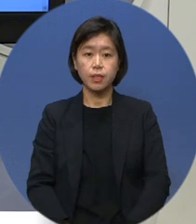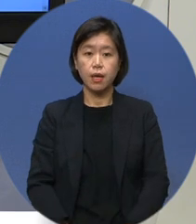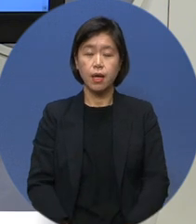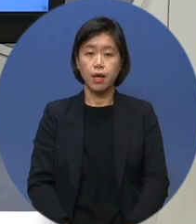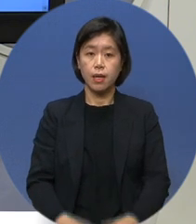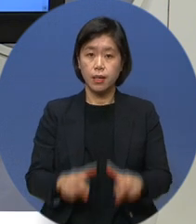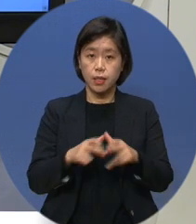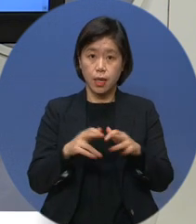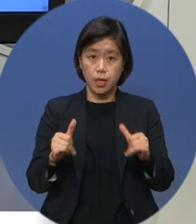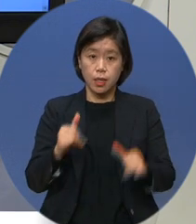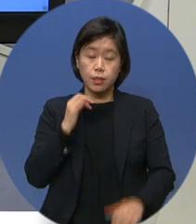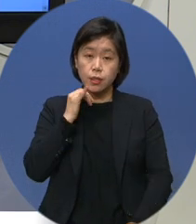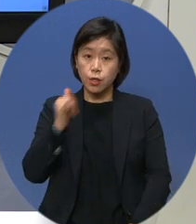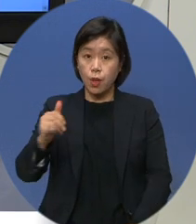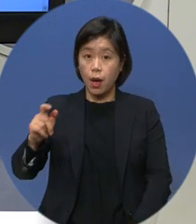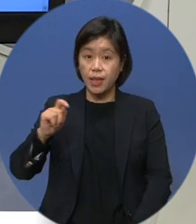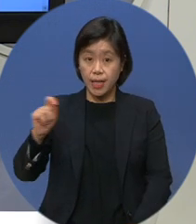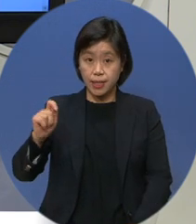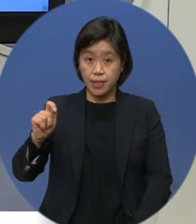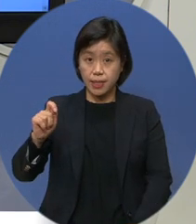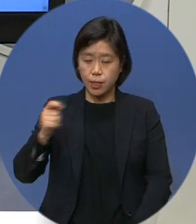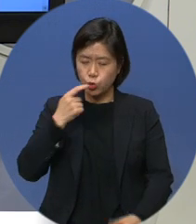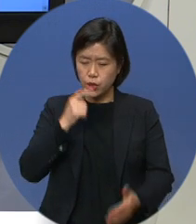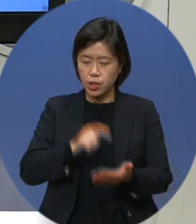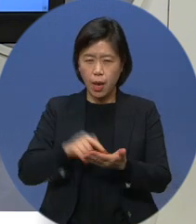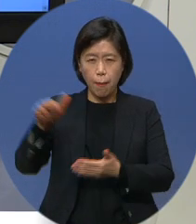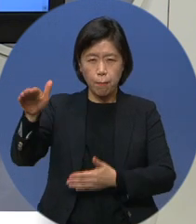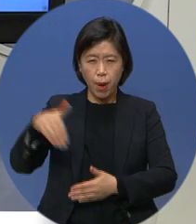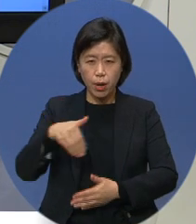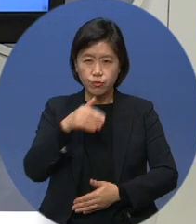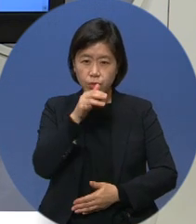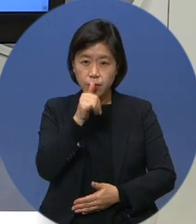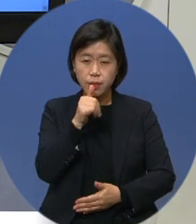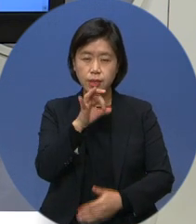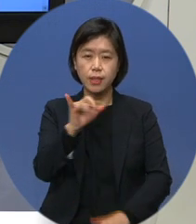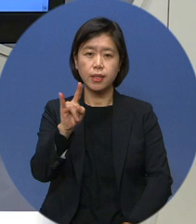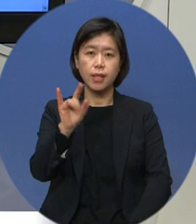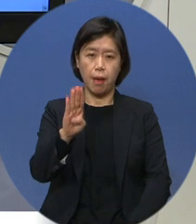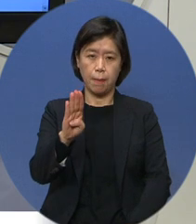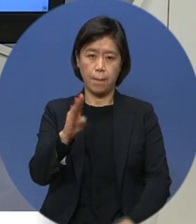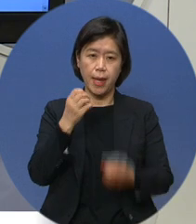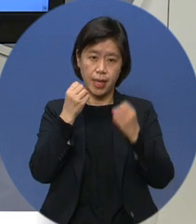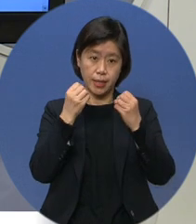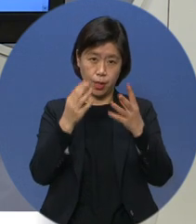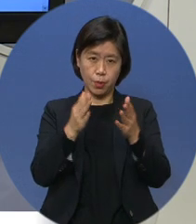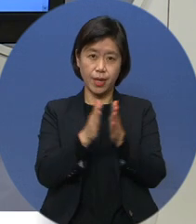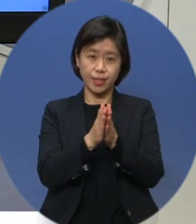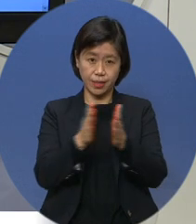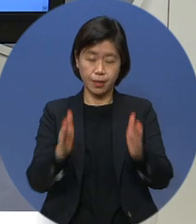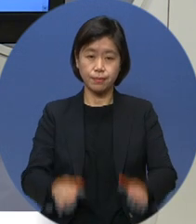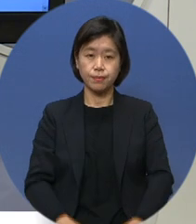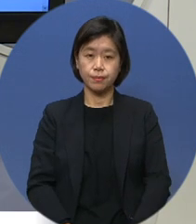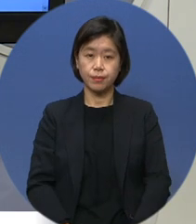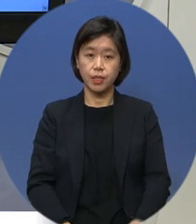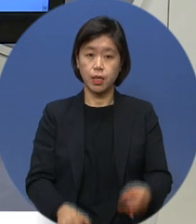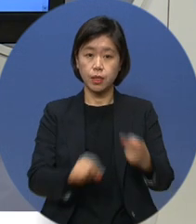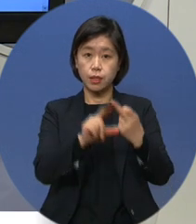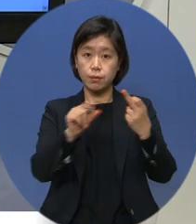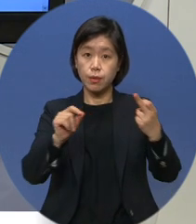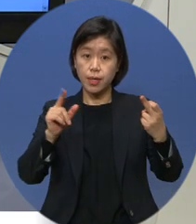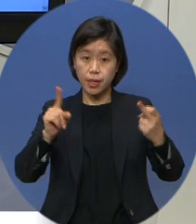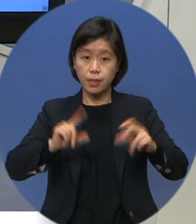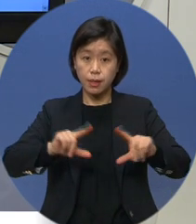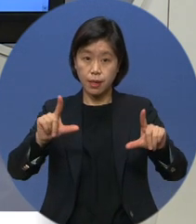콜택시를 쉽게 호출할 수 있는 앱이 새롭게 출시됩니다 지난 1일 서울시설공단 은 장애인